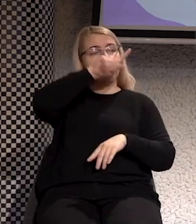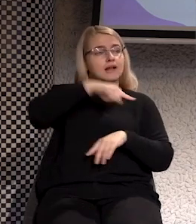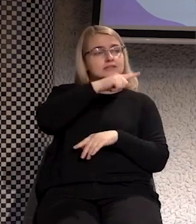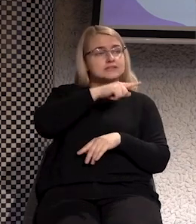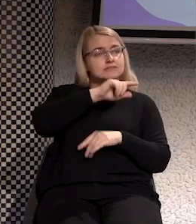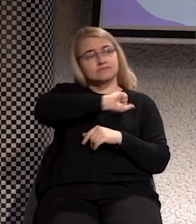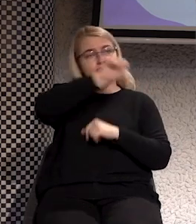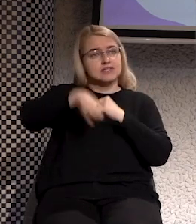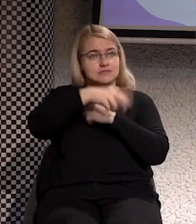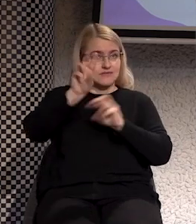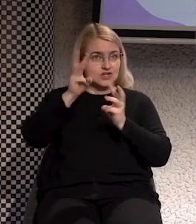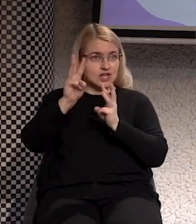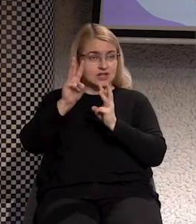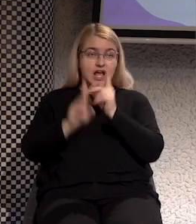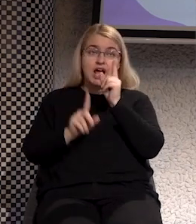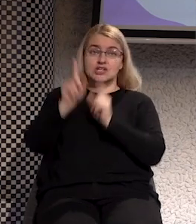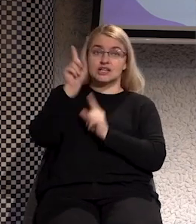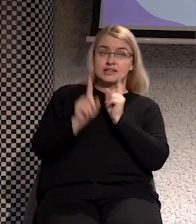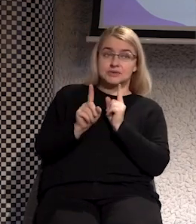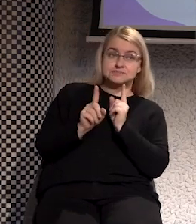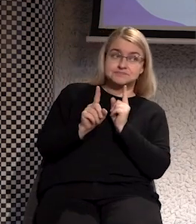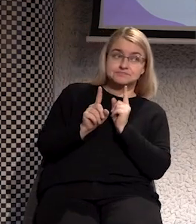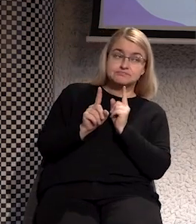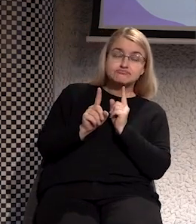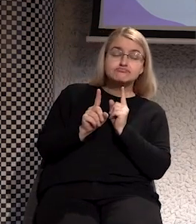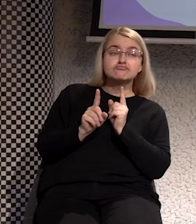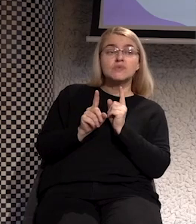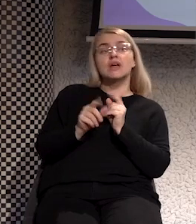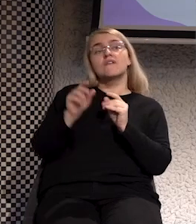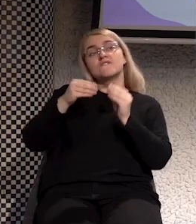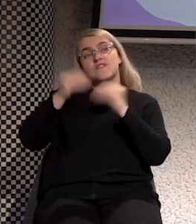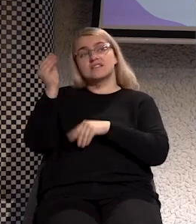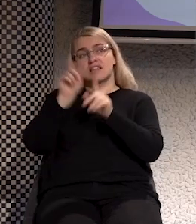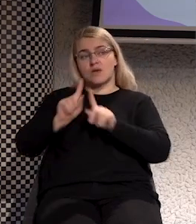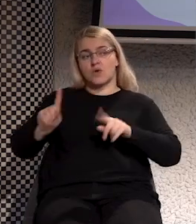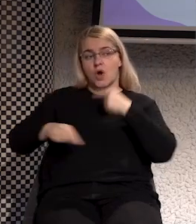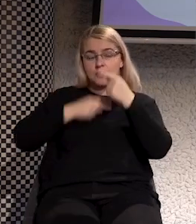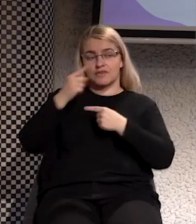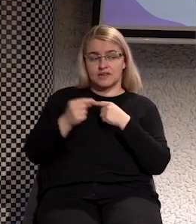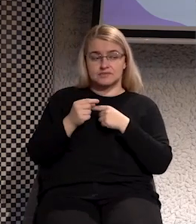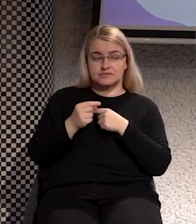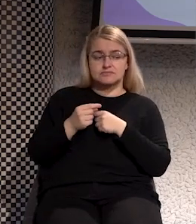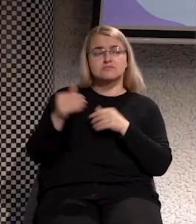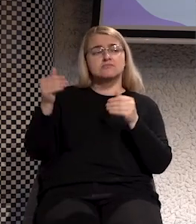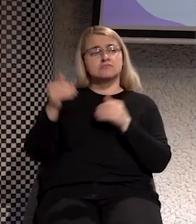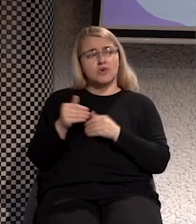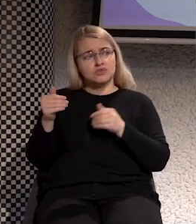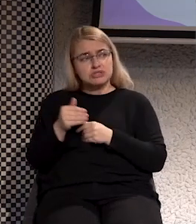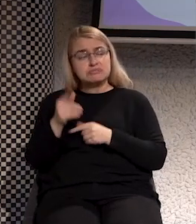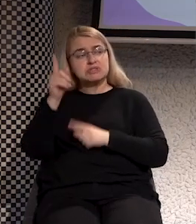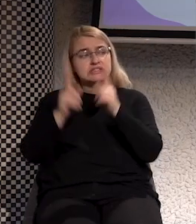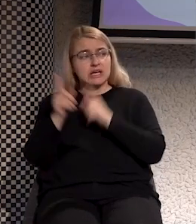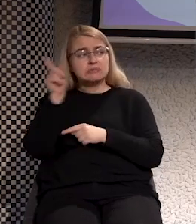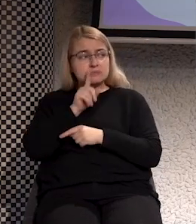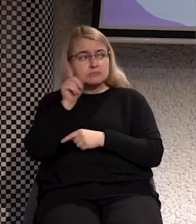czasami policja przychodzi do szkoły i mówi o tym, że narkotyki są złe i nie można ich brać. I trochę mają wrażenie, że to będzie to samo tylko przez 2 dni, więc w sumie fajnie, że